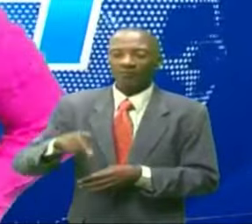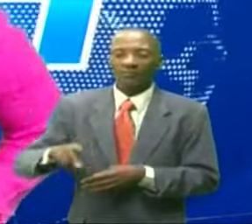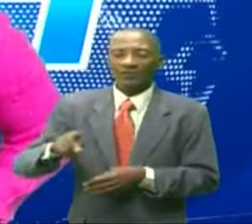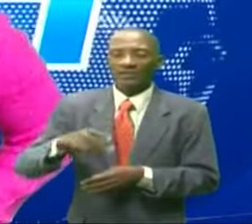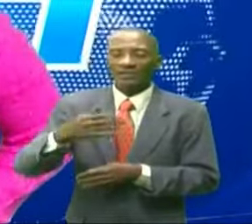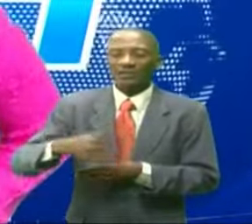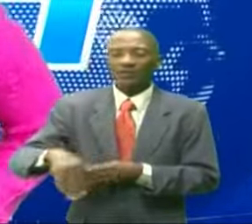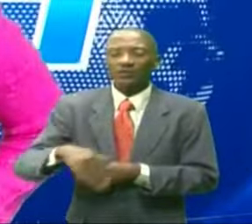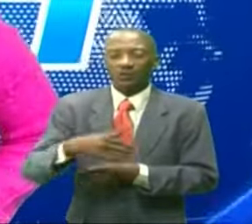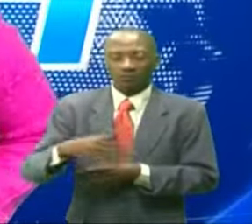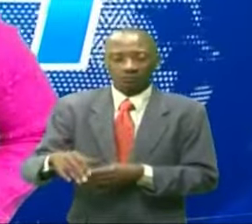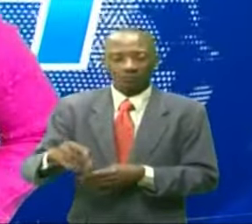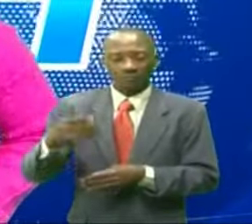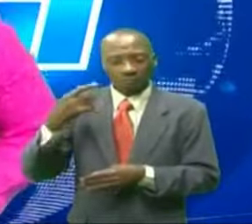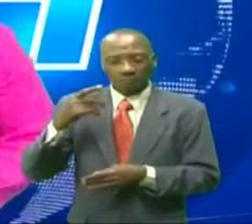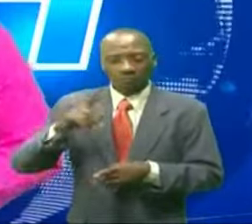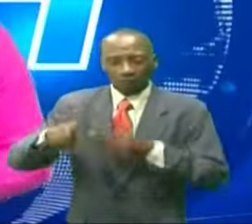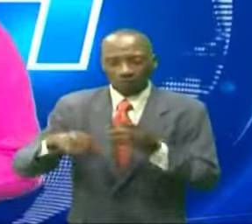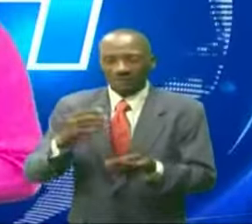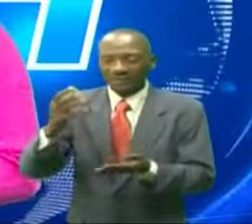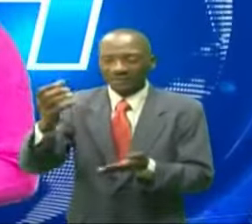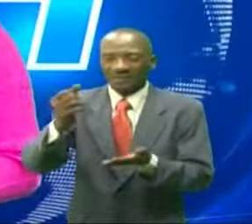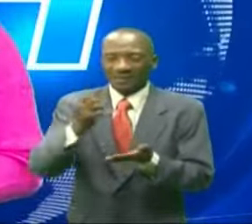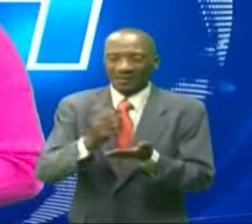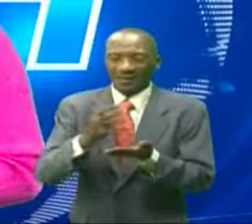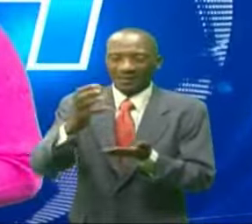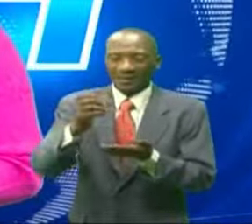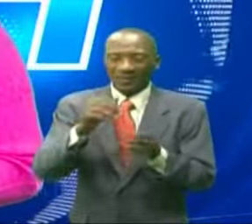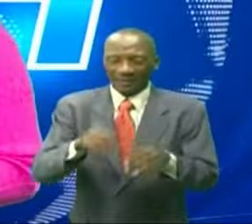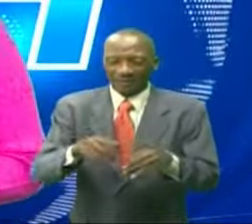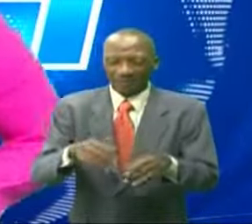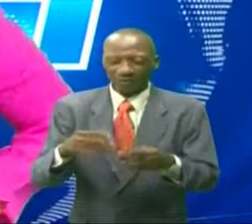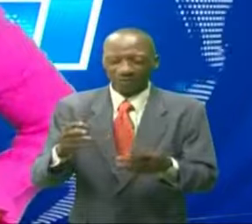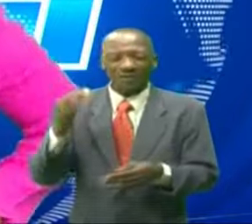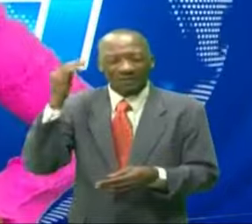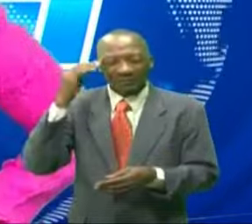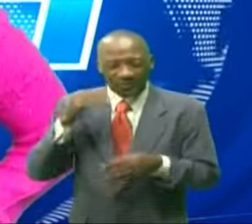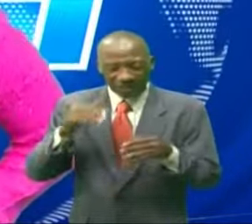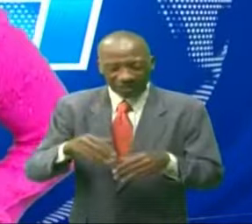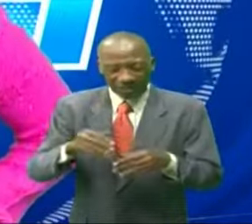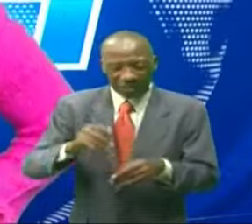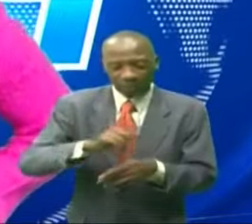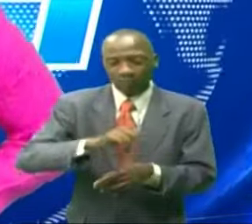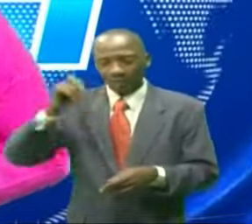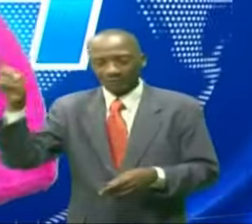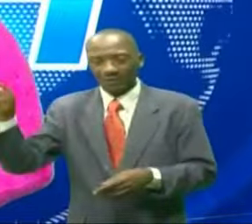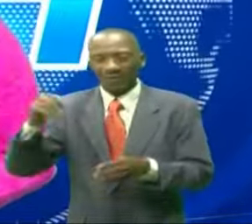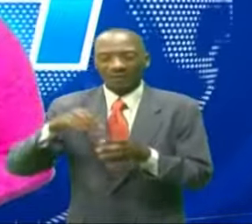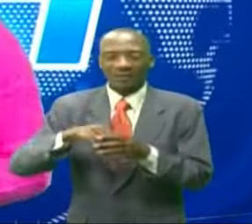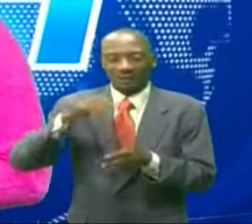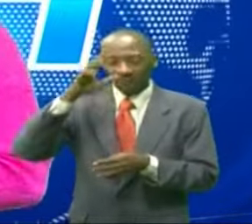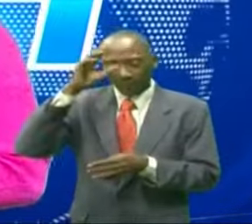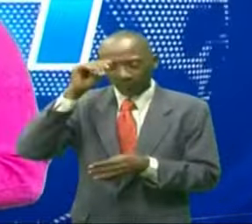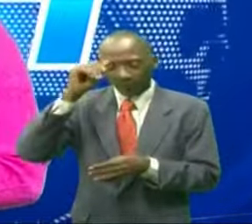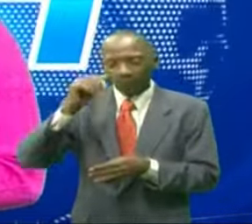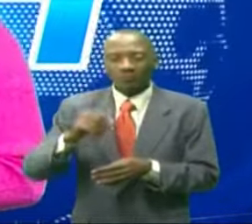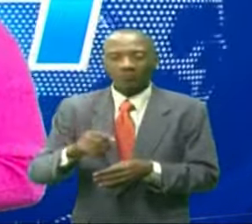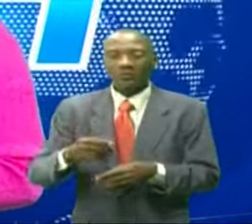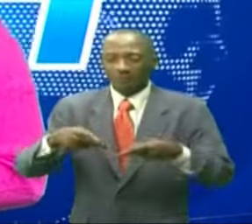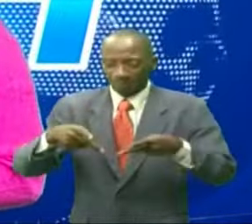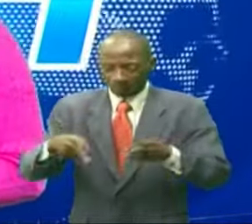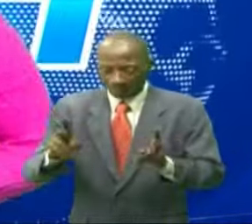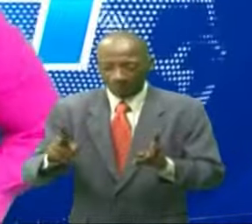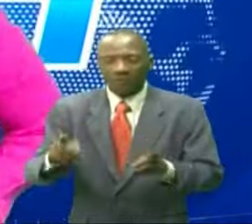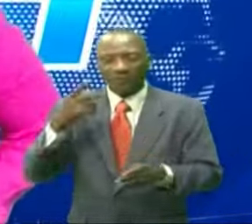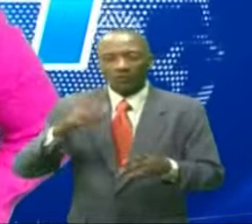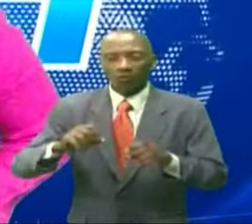campagne agricole 2023-2024, le ministre de l'Agriculture, José Mpanda Kabangu, a instruit la relance de la